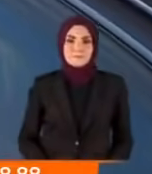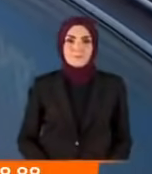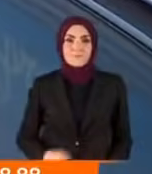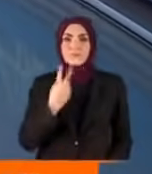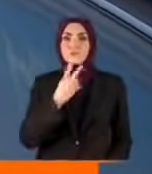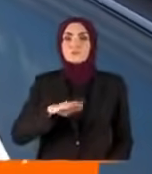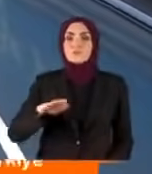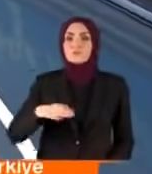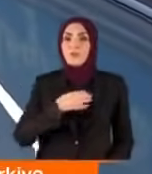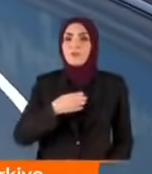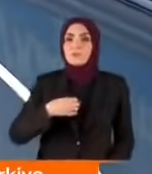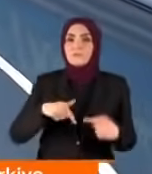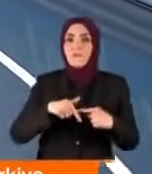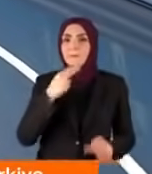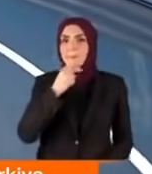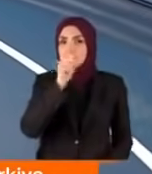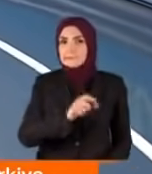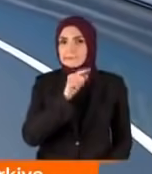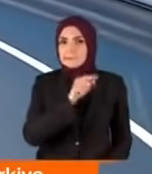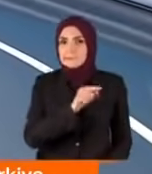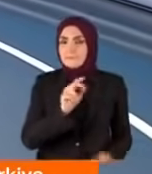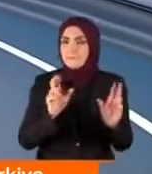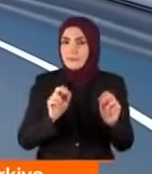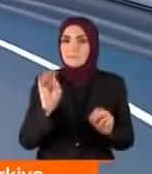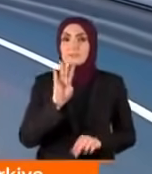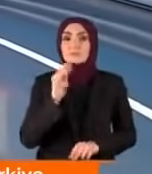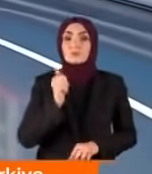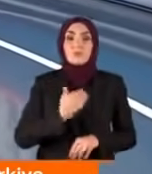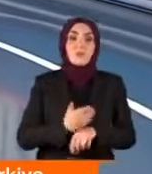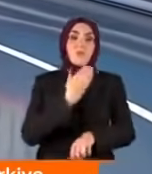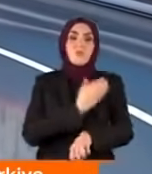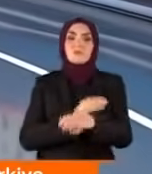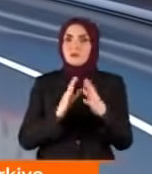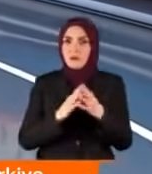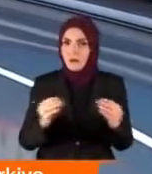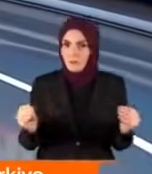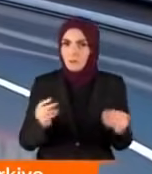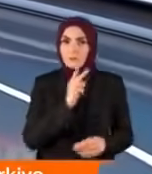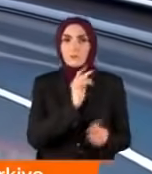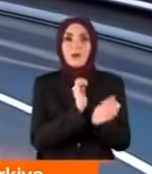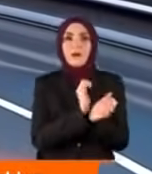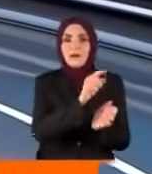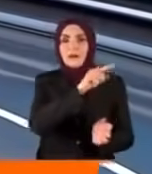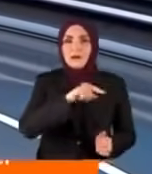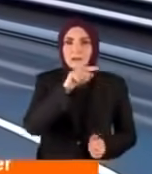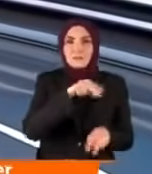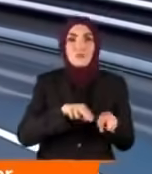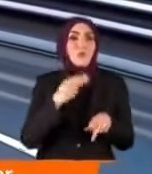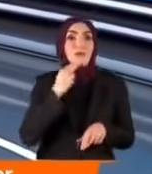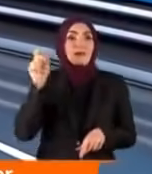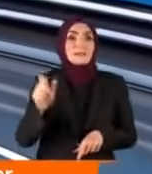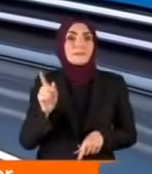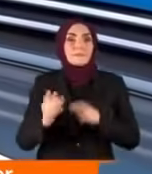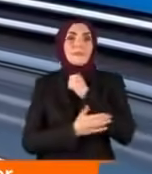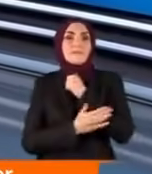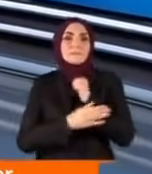İki çocuk annesi Fatma Öz tam 40 gün önce ortadan kaybolmuş, ailesi Müge Anlı'dan yardım istemişti. Ailenin şüphelendiği bir